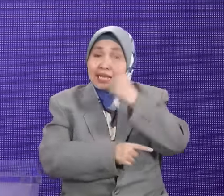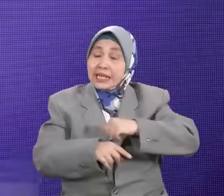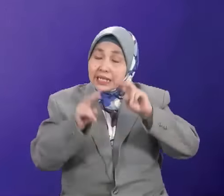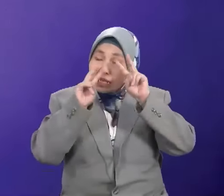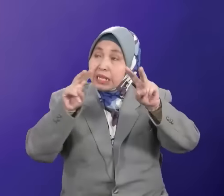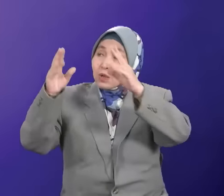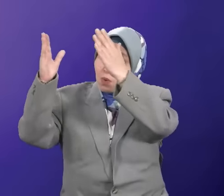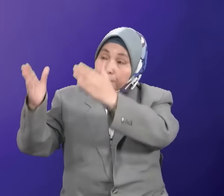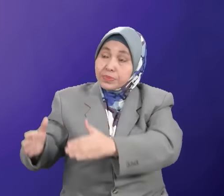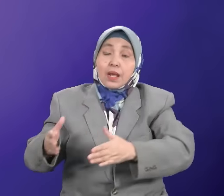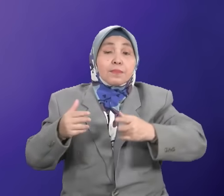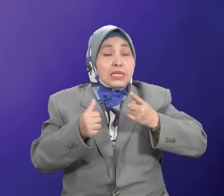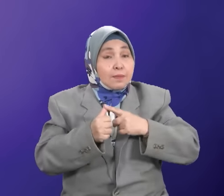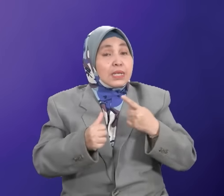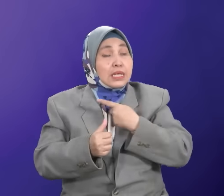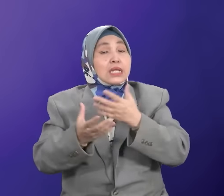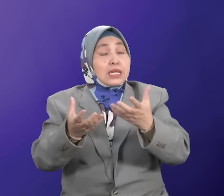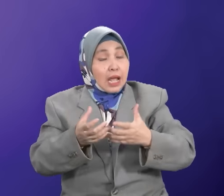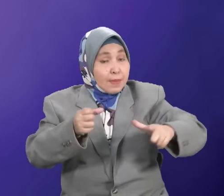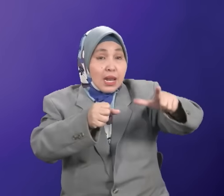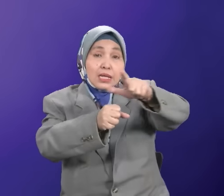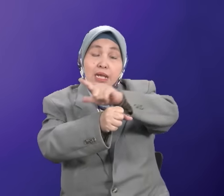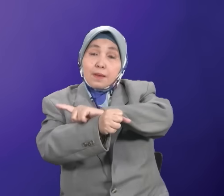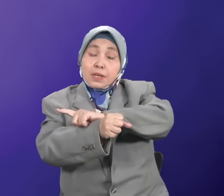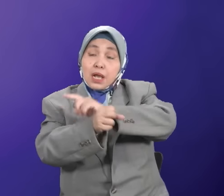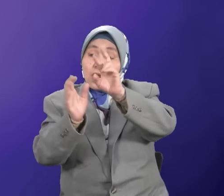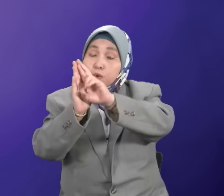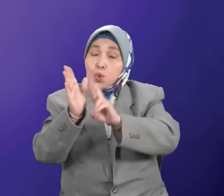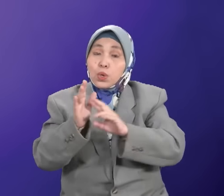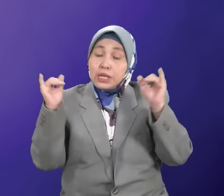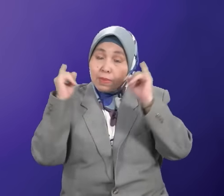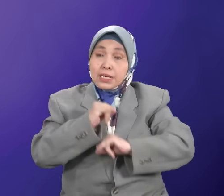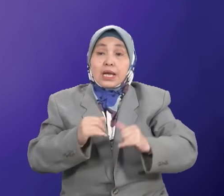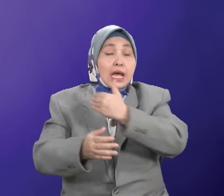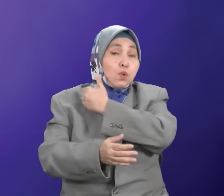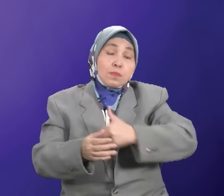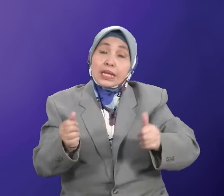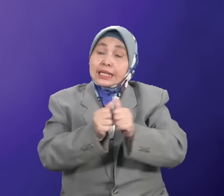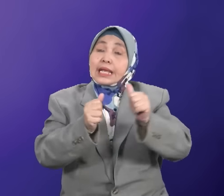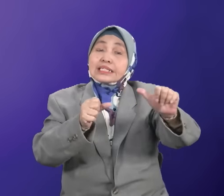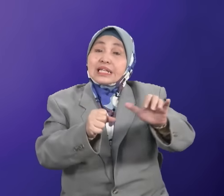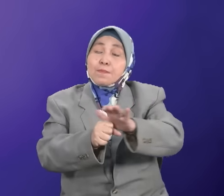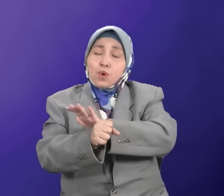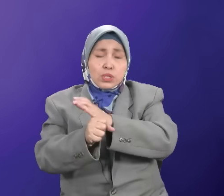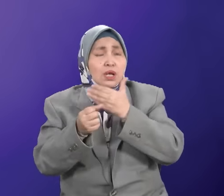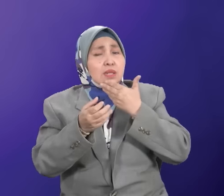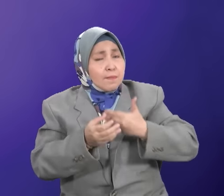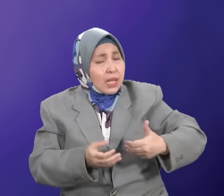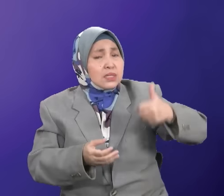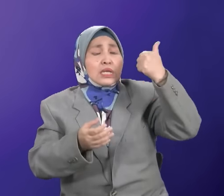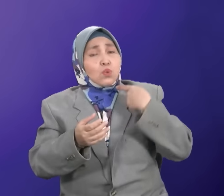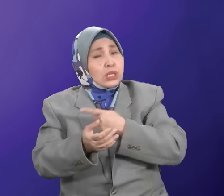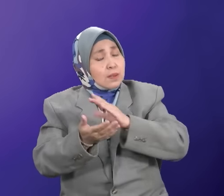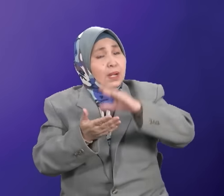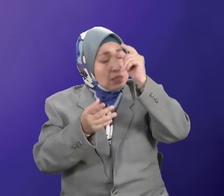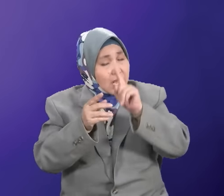yaitu yang pertama kita ingin melengkapkan Rukun ibadah haji dan umroh dengan sempurna ya itu yang kita pelajari daripada